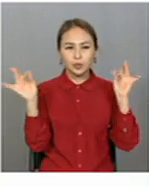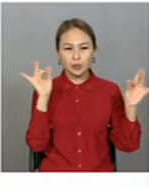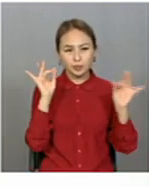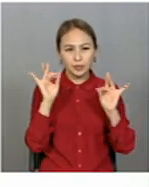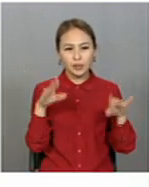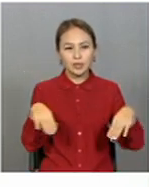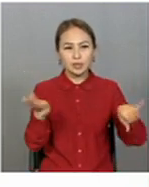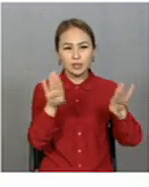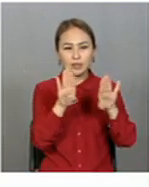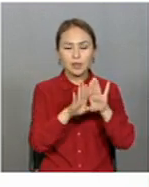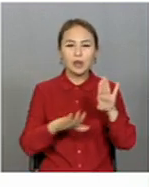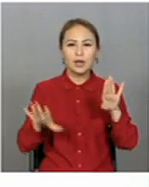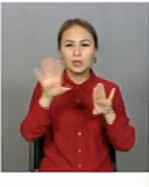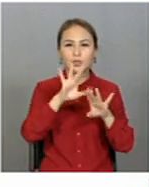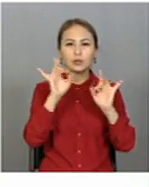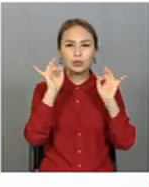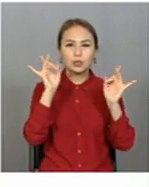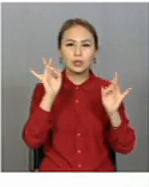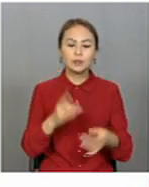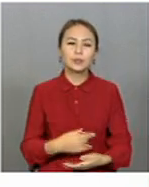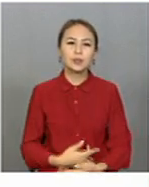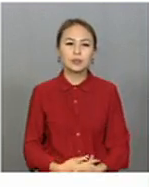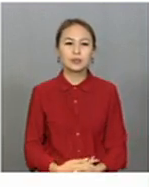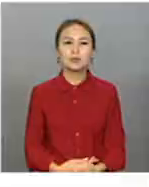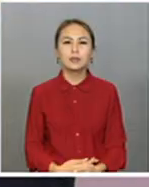гүлдеп, кетер маңай дүрілдеп.